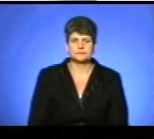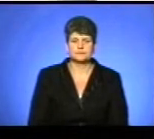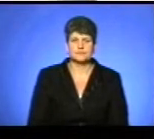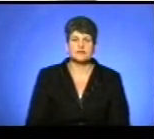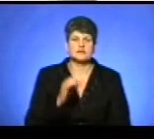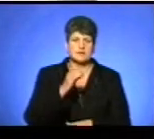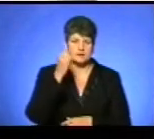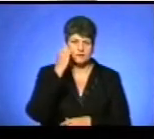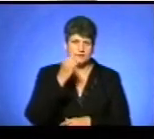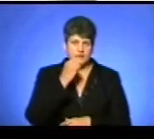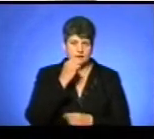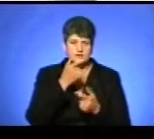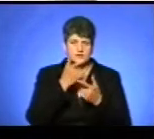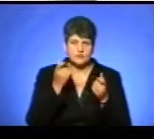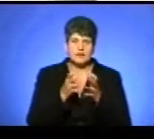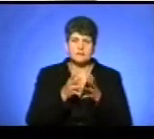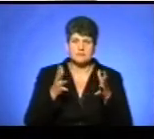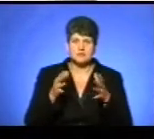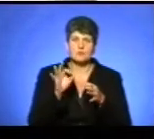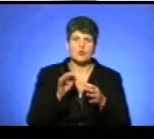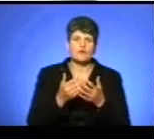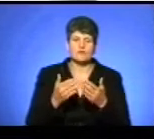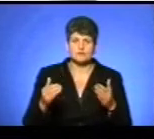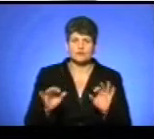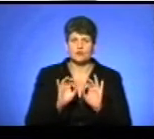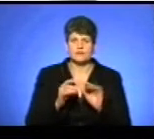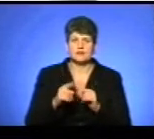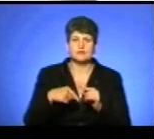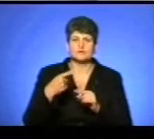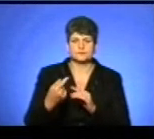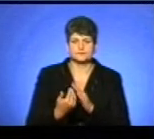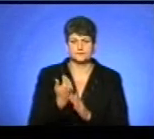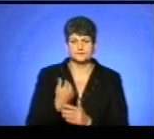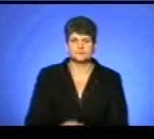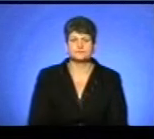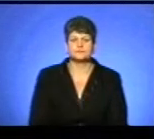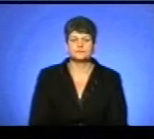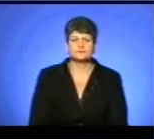Світлано, дякуємо за інформацію і більше про виставку розкажемо у наступному випуску.